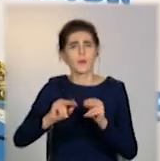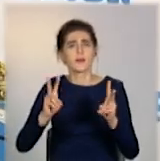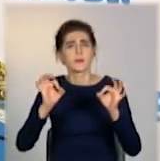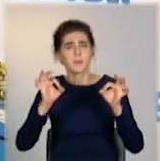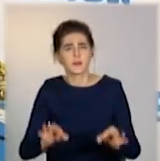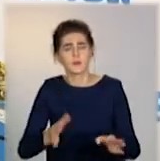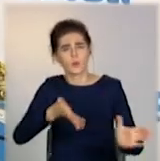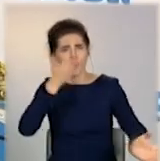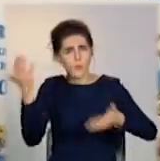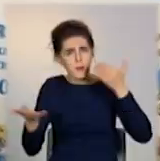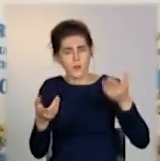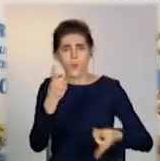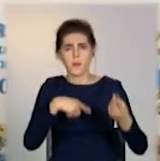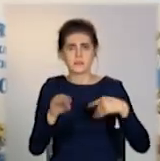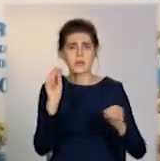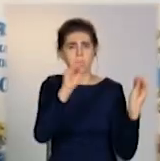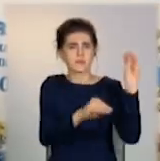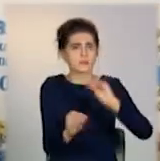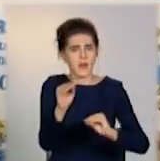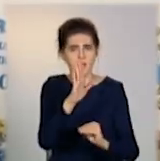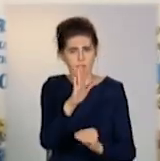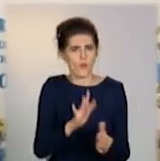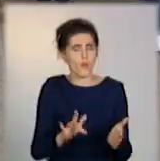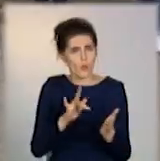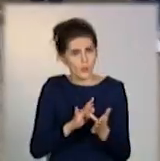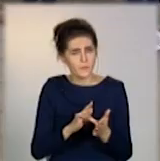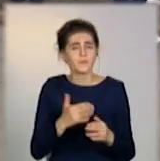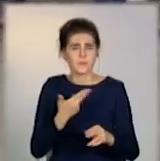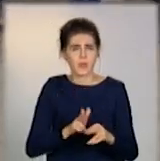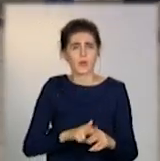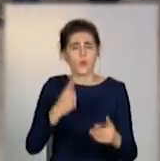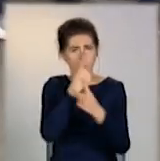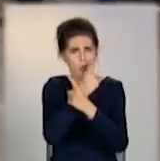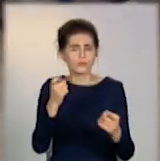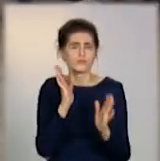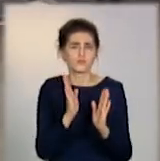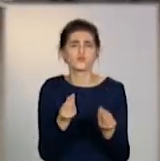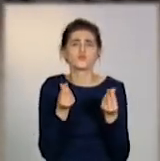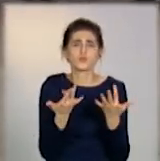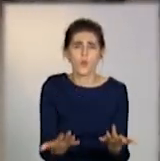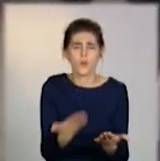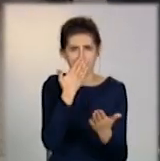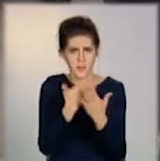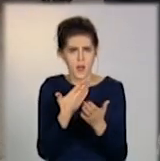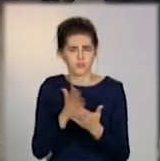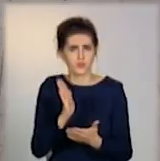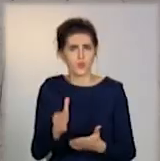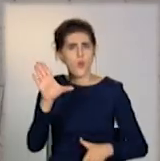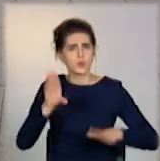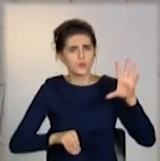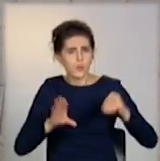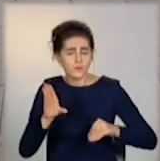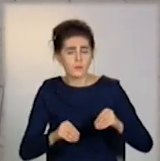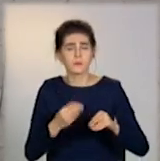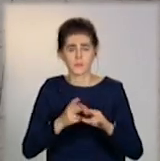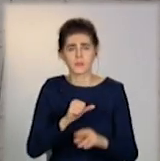розбирати щороку цю ялинку. Чиновники готові відзвітувати перед людьми за кожну витрачену копійку. Та головній ялинці усе ж таки